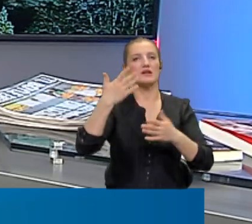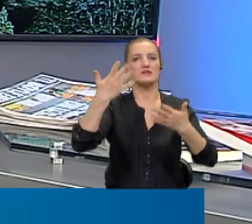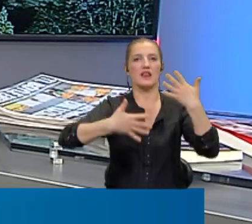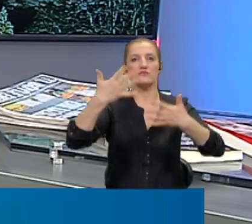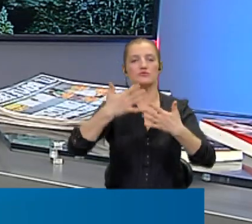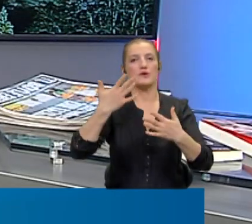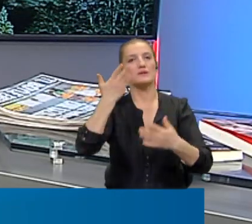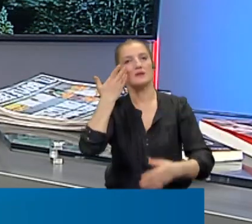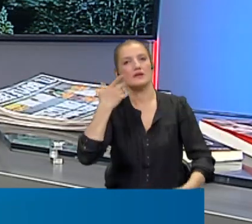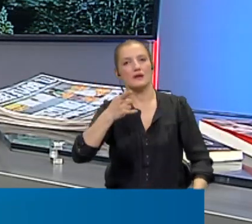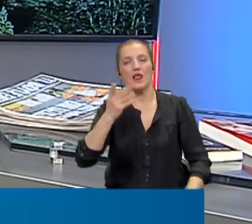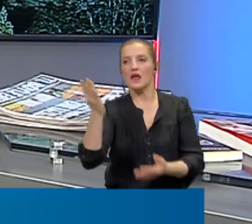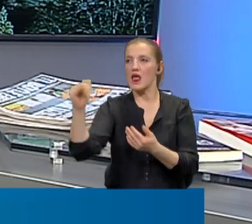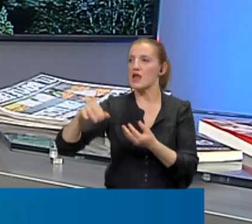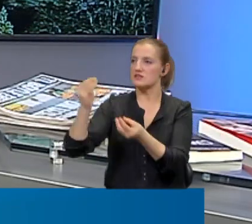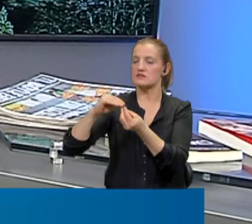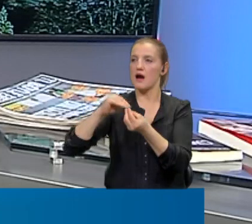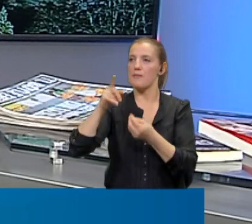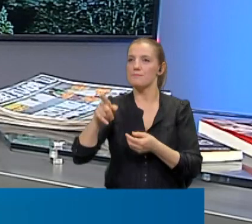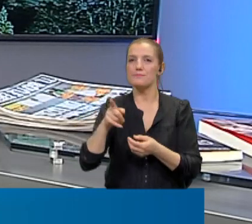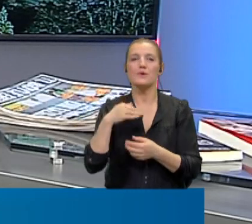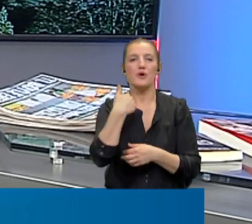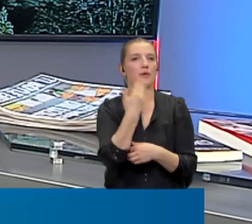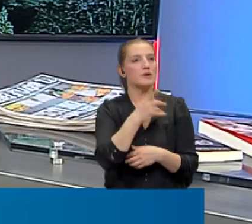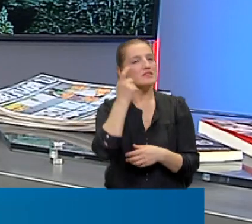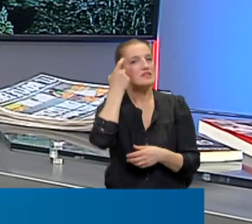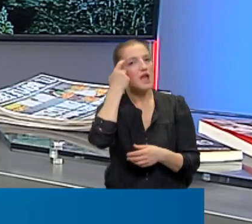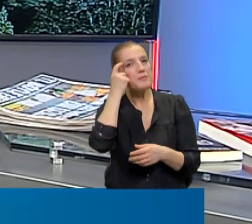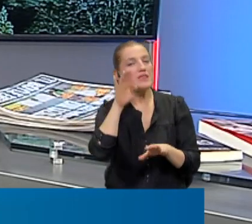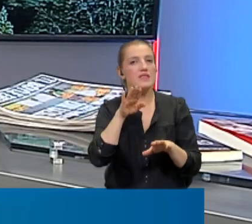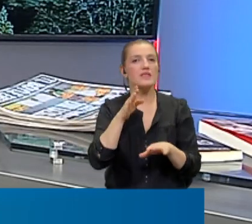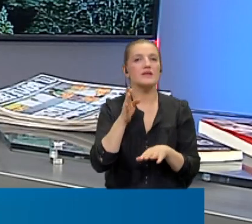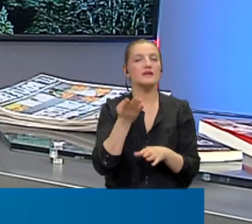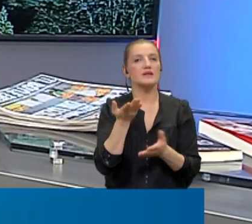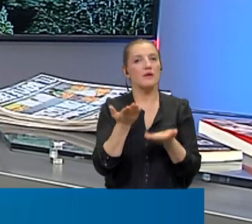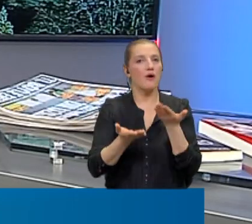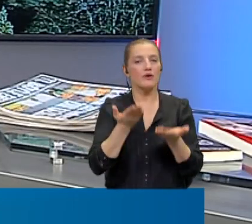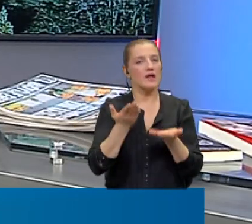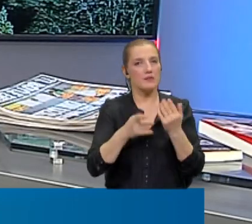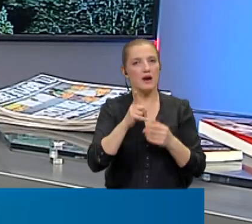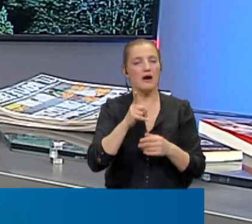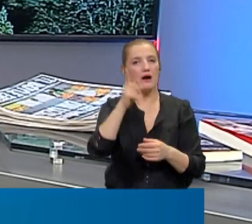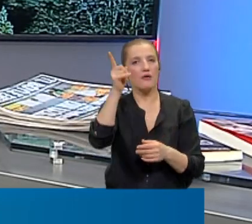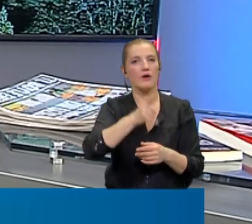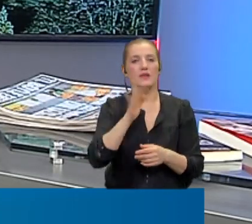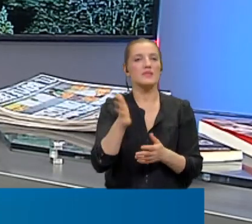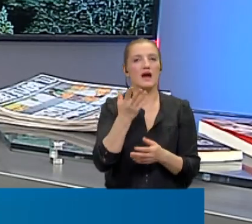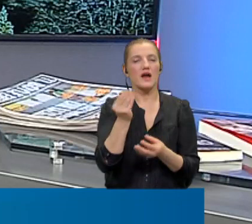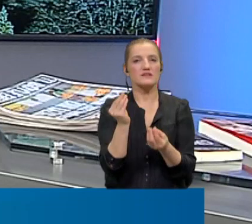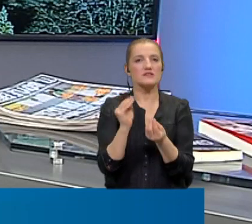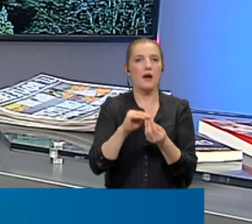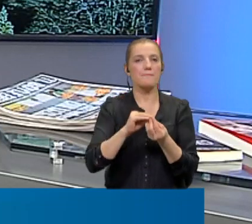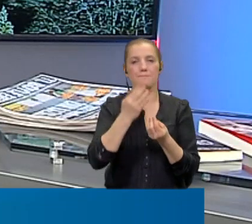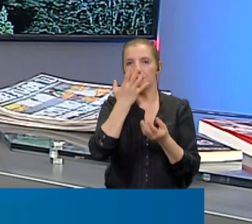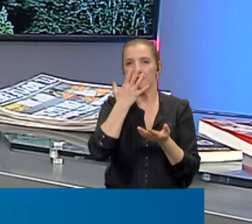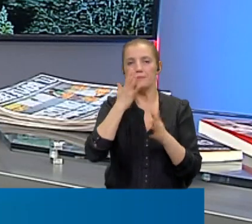ekran karşısında sınız bir tarafta gelen zamlar diğer tarafta tahminen ortaya atılan bu oranlar ne kadar bir